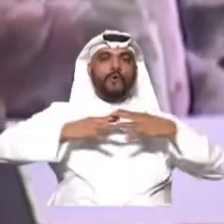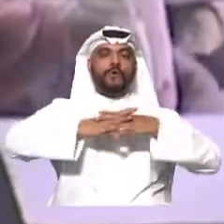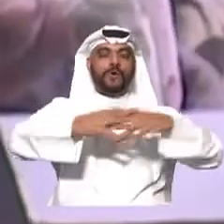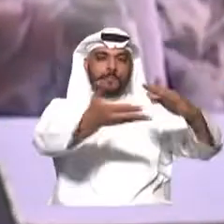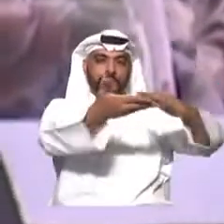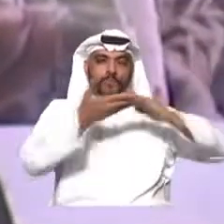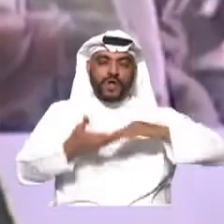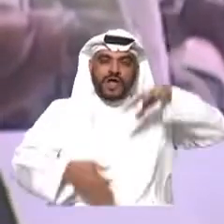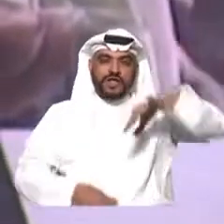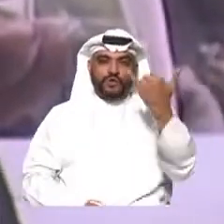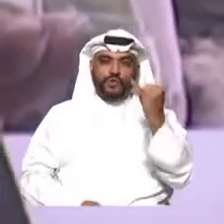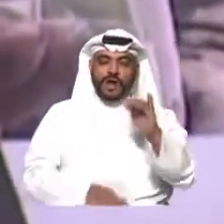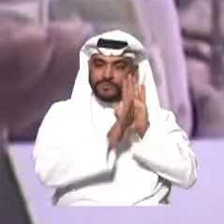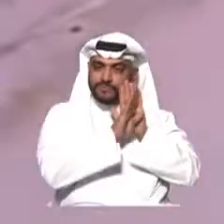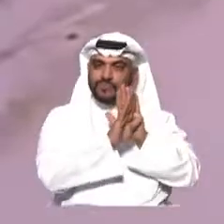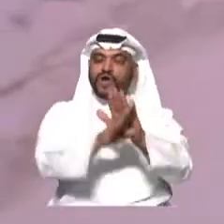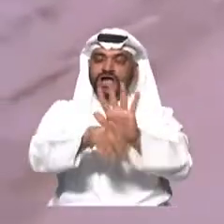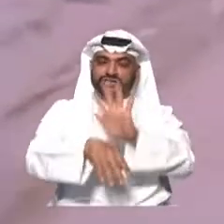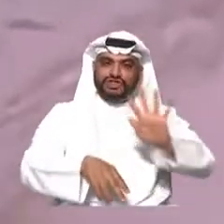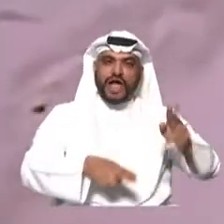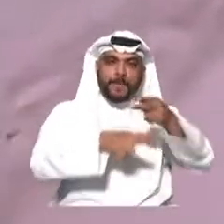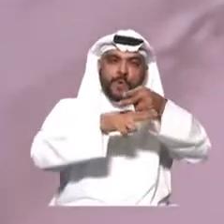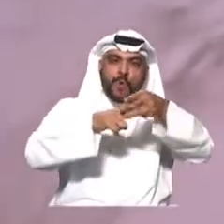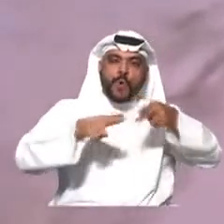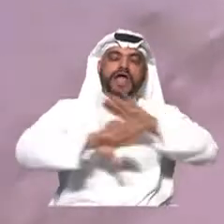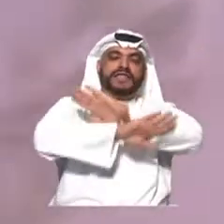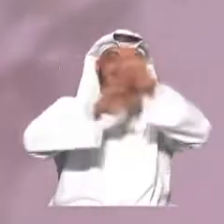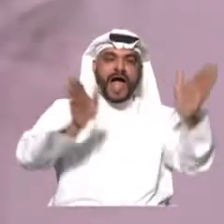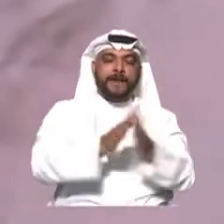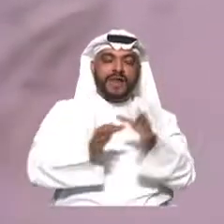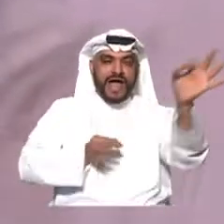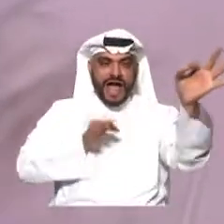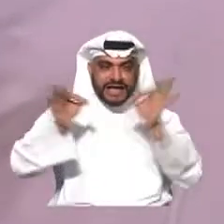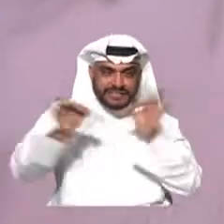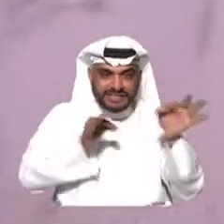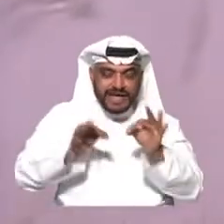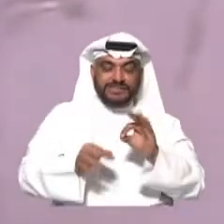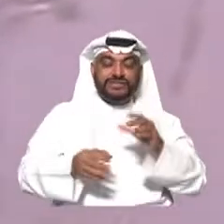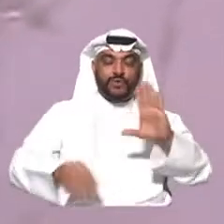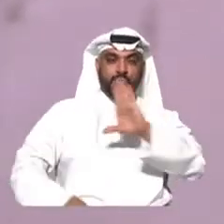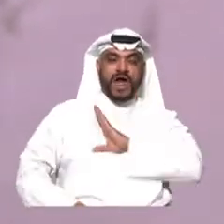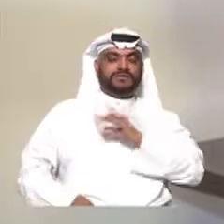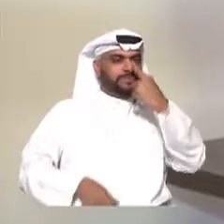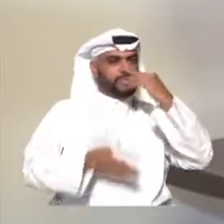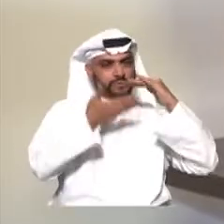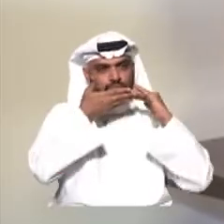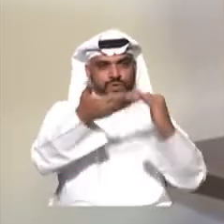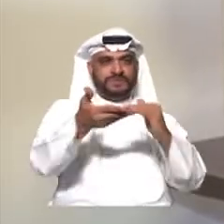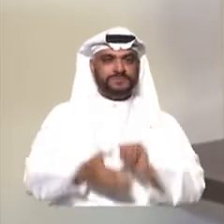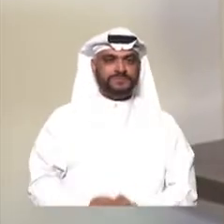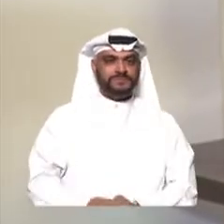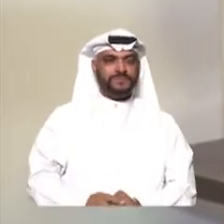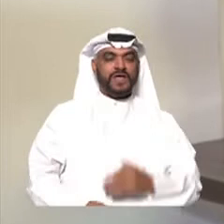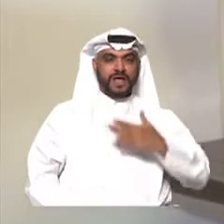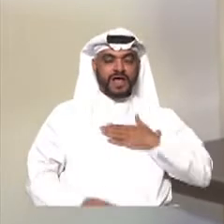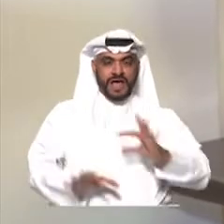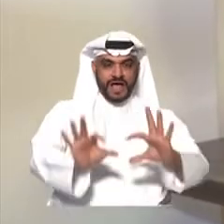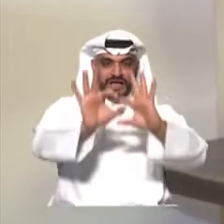الكويت والوقوف مع شعبها على الصعيدين السياسي والعسكري. موقف الجامعة